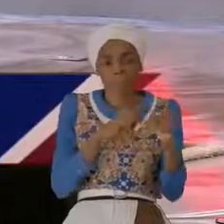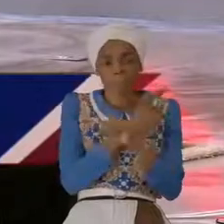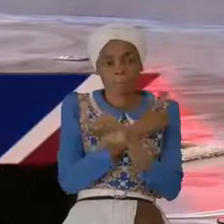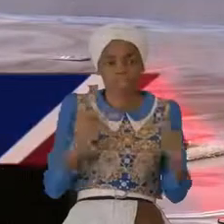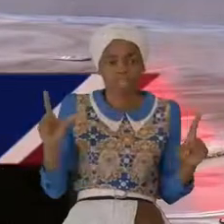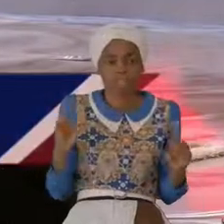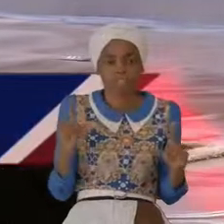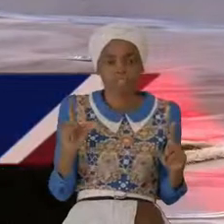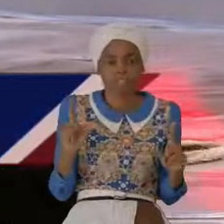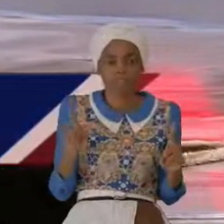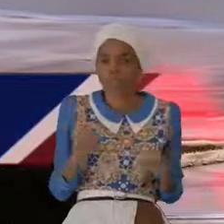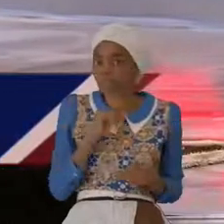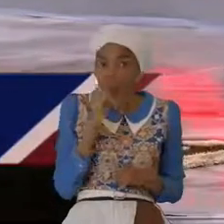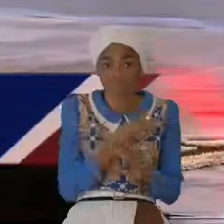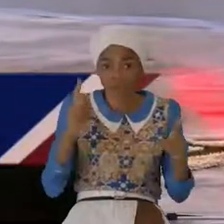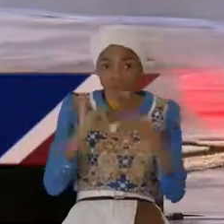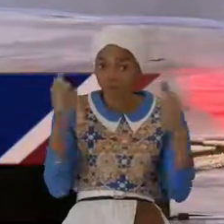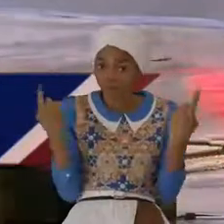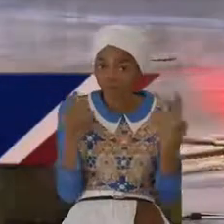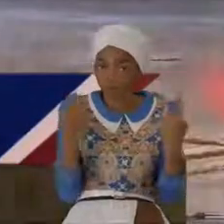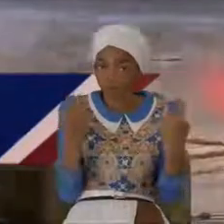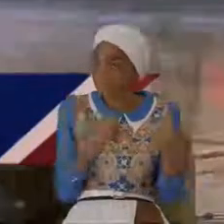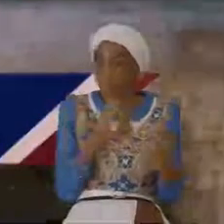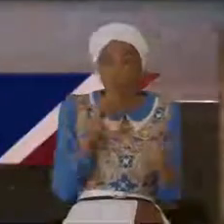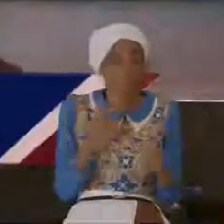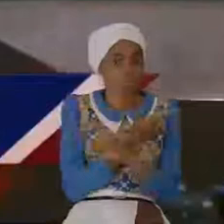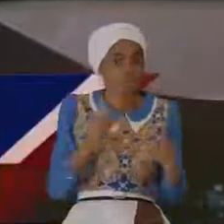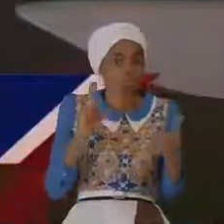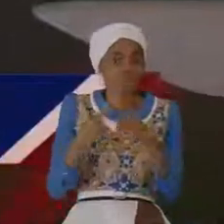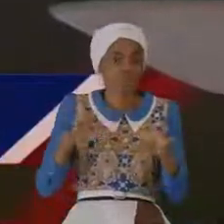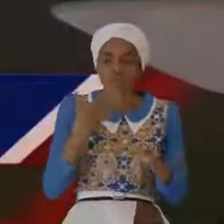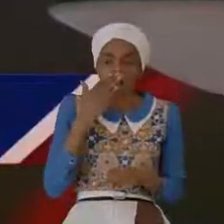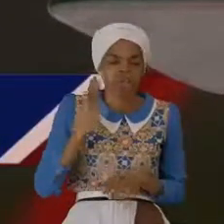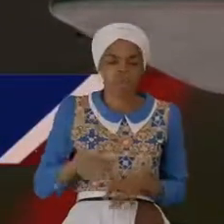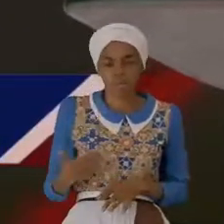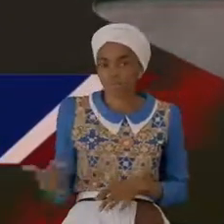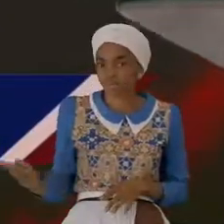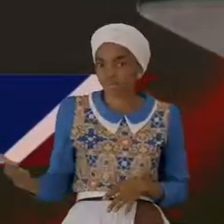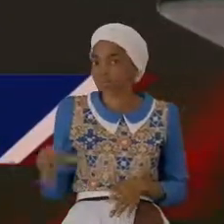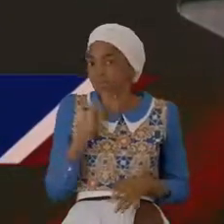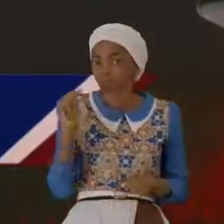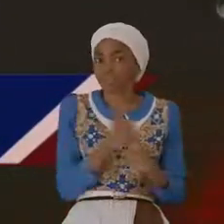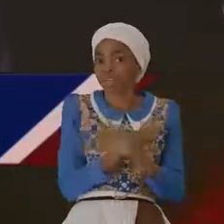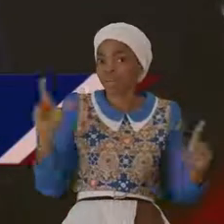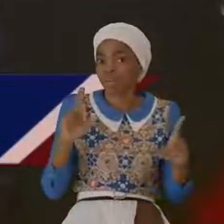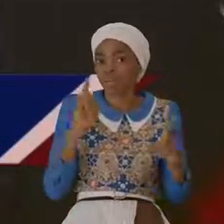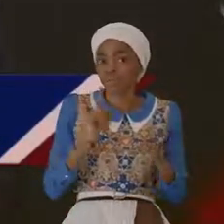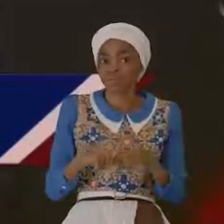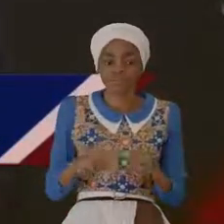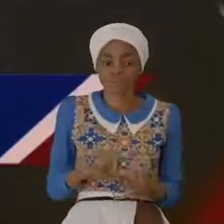liberté. Ce n'est pas la liberté pour pécher. Ce n'est pas la liberté pour faire le mal. Ce